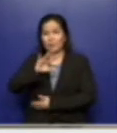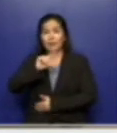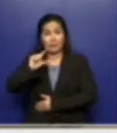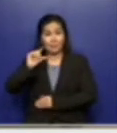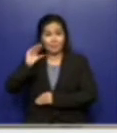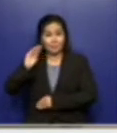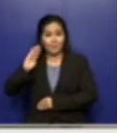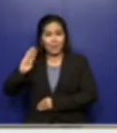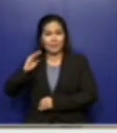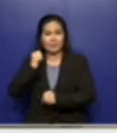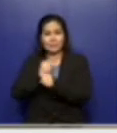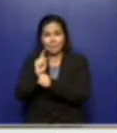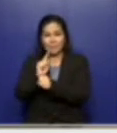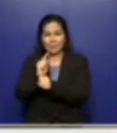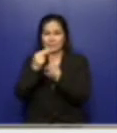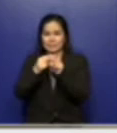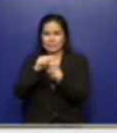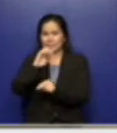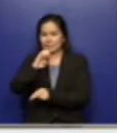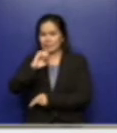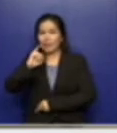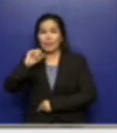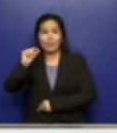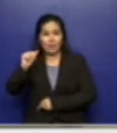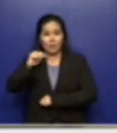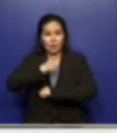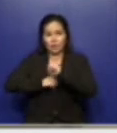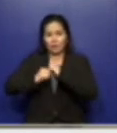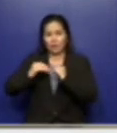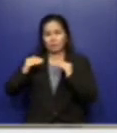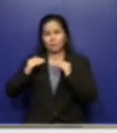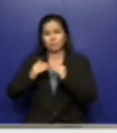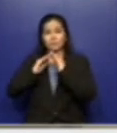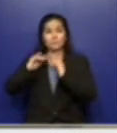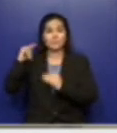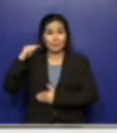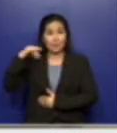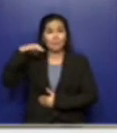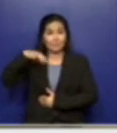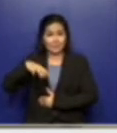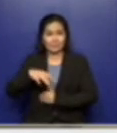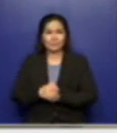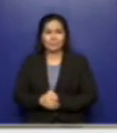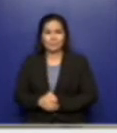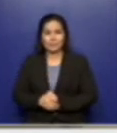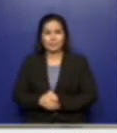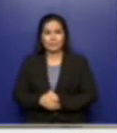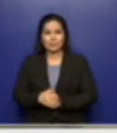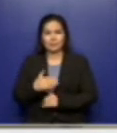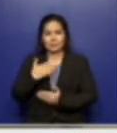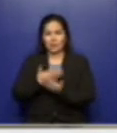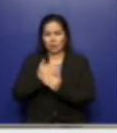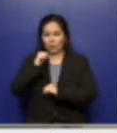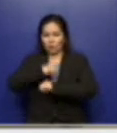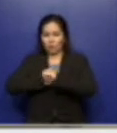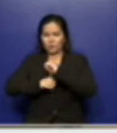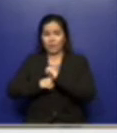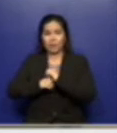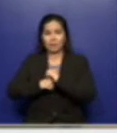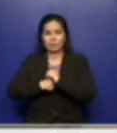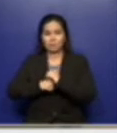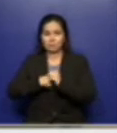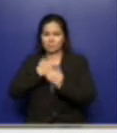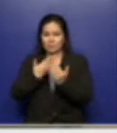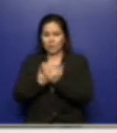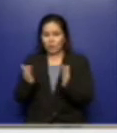ทำ EIA เพื่อจะทำสนามบินต่อไปแล้วก็มูลค่าการสร้างสนามบิน 3,500 ล้านเ